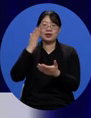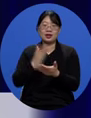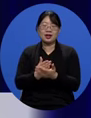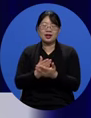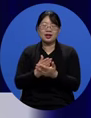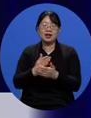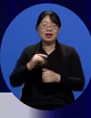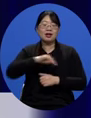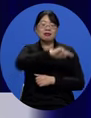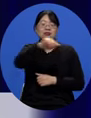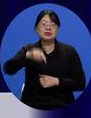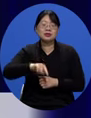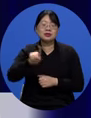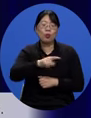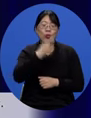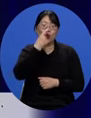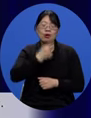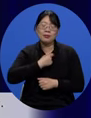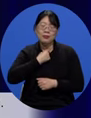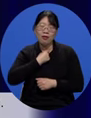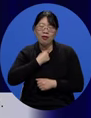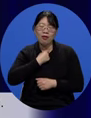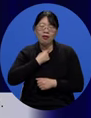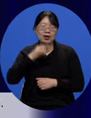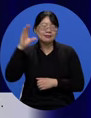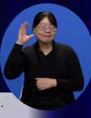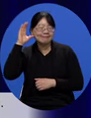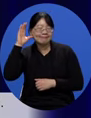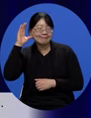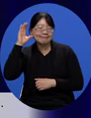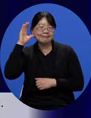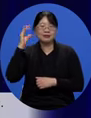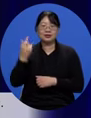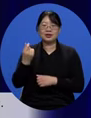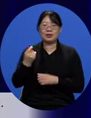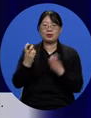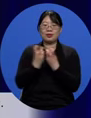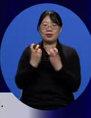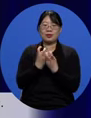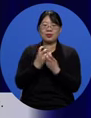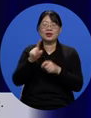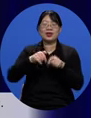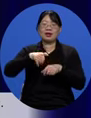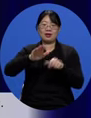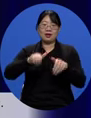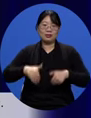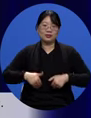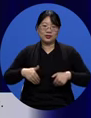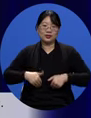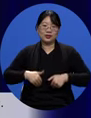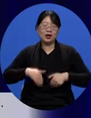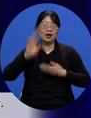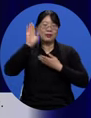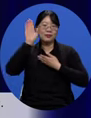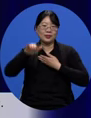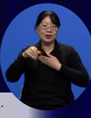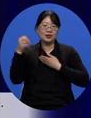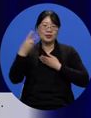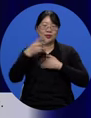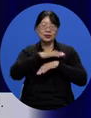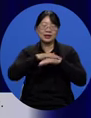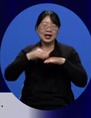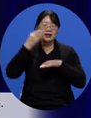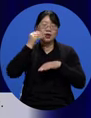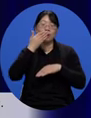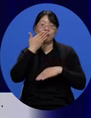얘들이 뭘 배우고 싶어 아직 에 귀를 기울이는 그런 방식으로 나아가야 지 미래에 또 잘